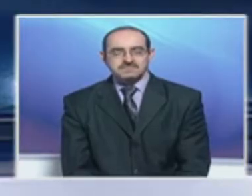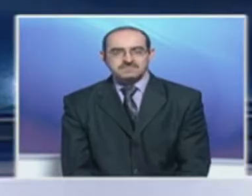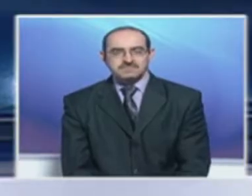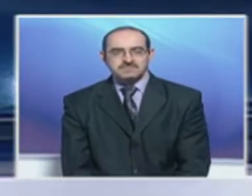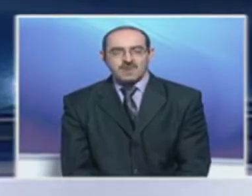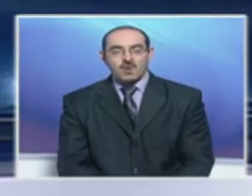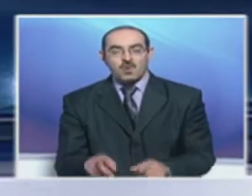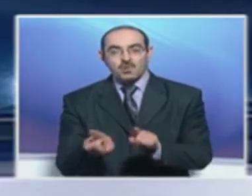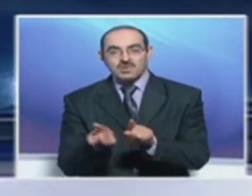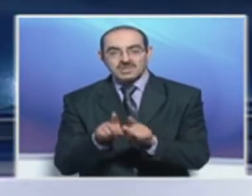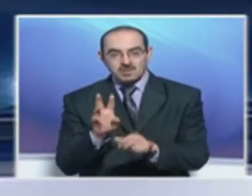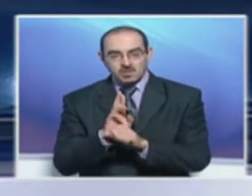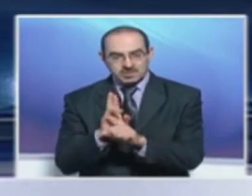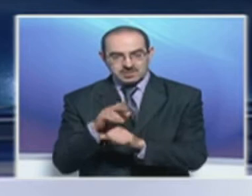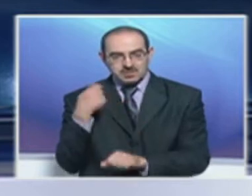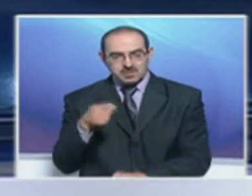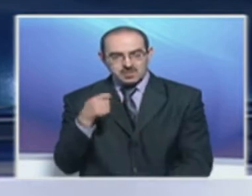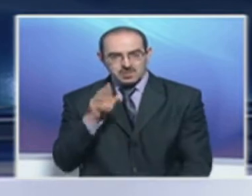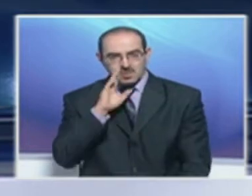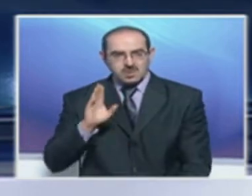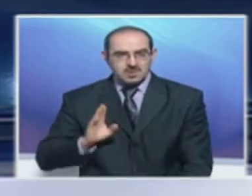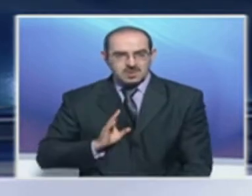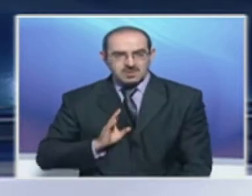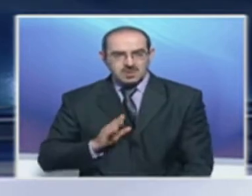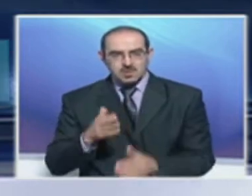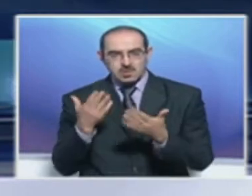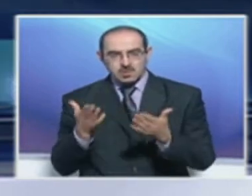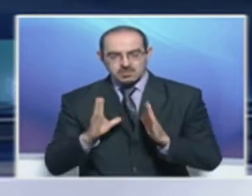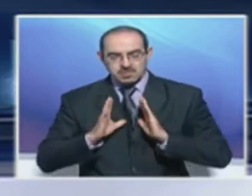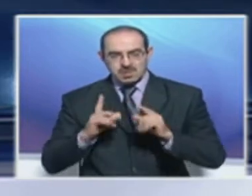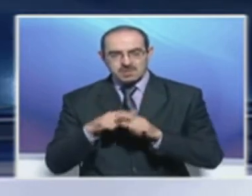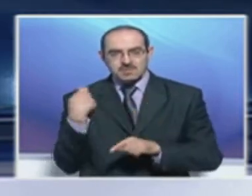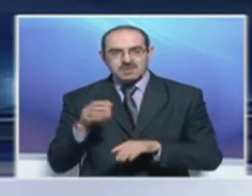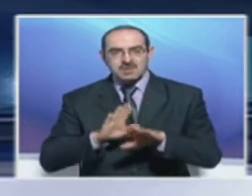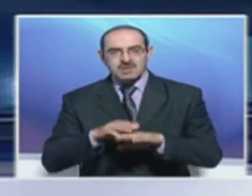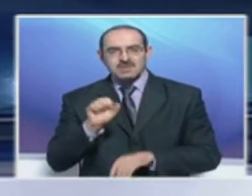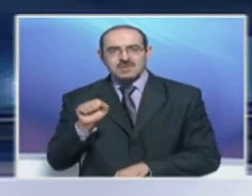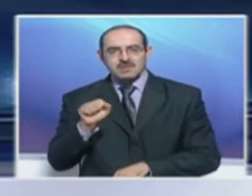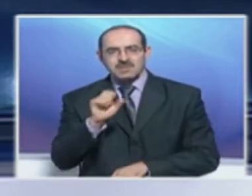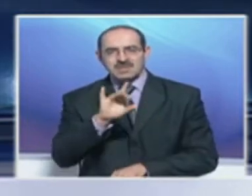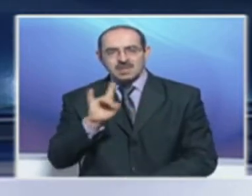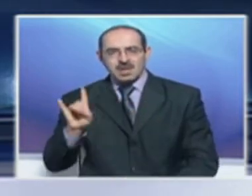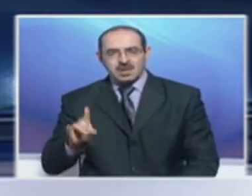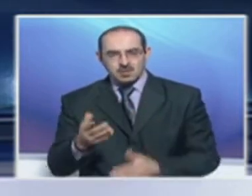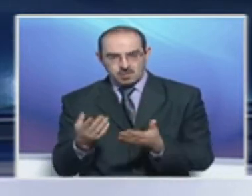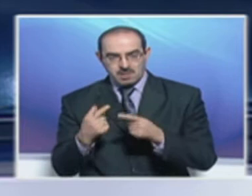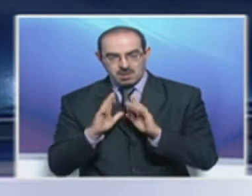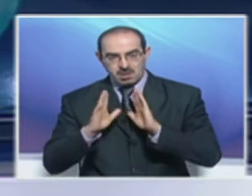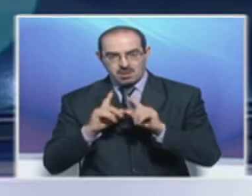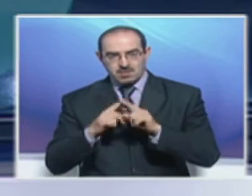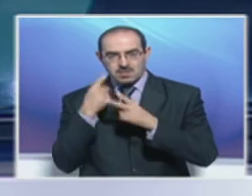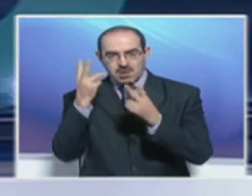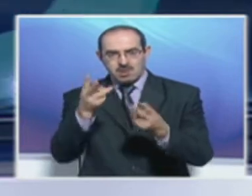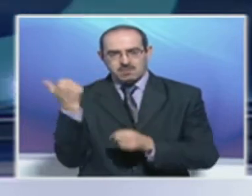ممثلا لرئيس الجمهورية السيد عبد العزيز بوتفليقة، يشارك اليوم رئيس مجلس الأمة عبد القادر بن صالح الذي